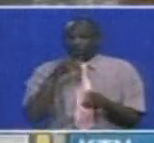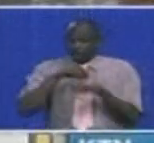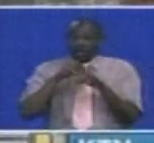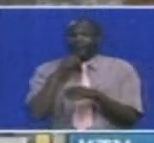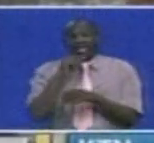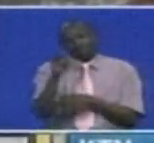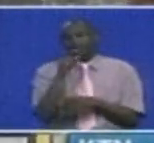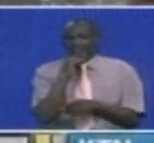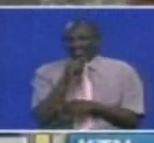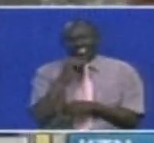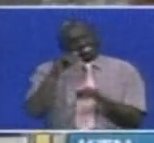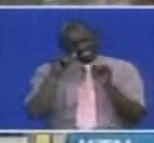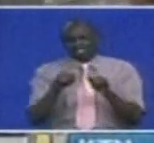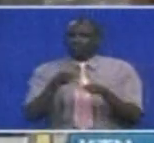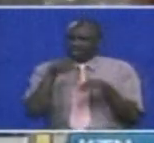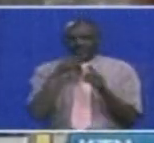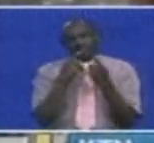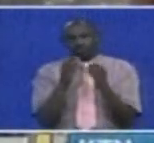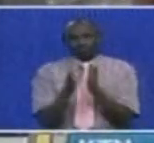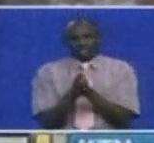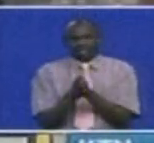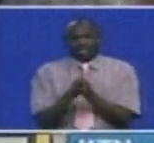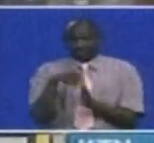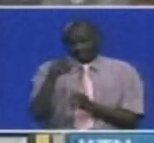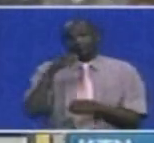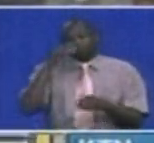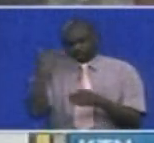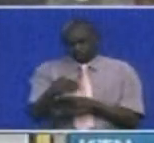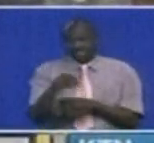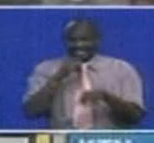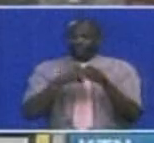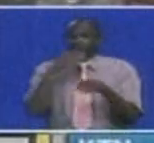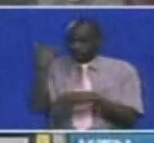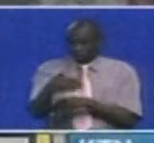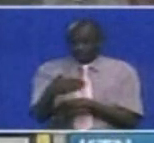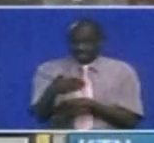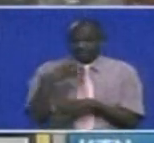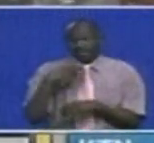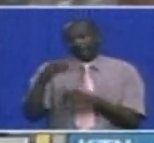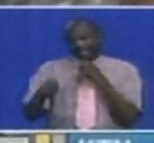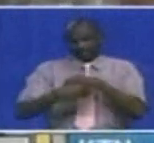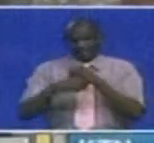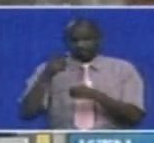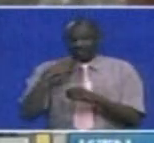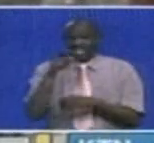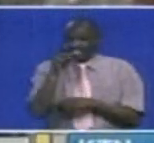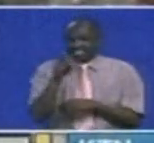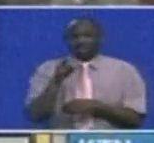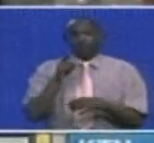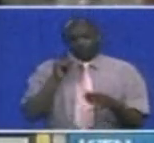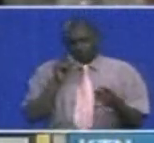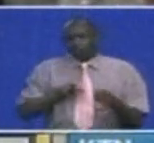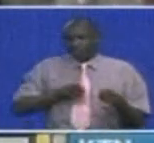baba nikamwambia simama tuongee. Yule baba akanisikiza kule akasimama. Alivyosimama akaniambia huyu mama siwezi ongea naye